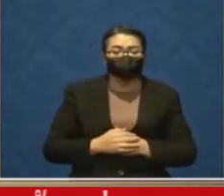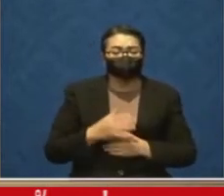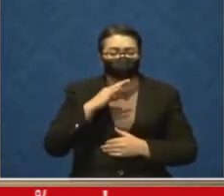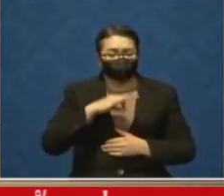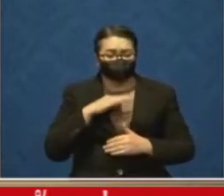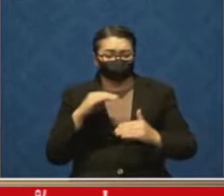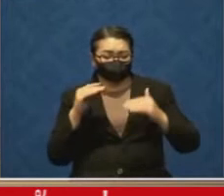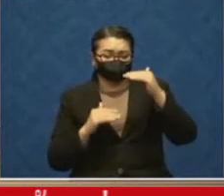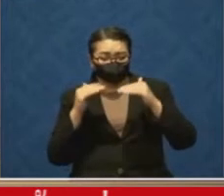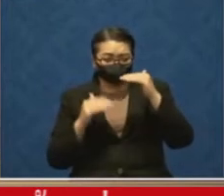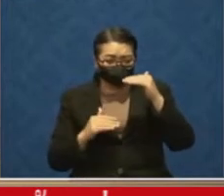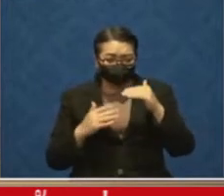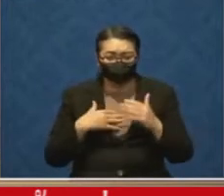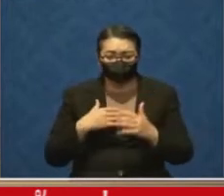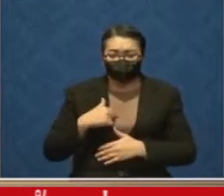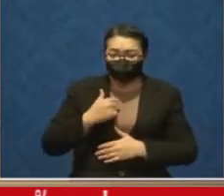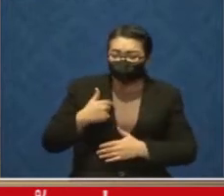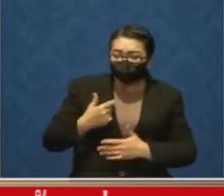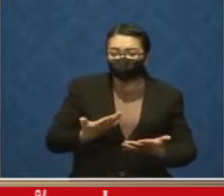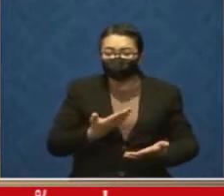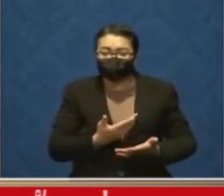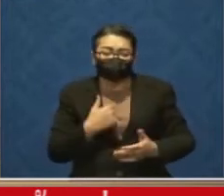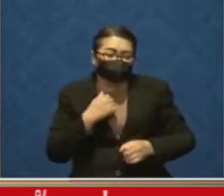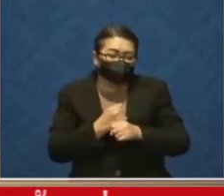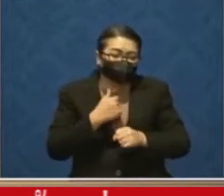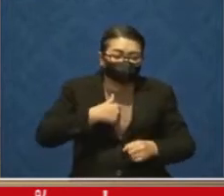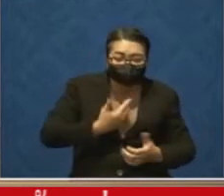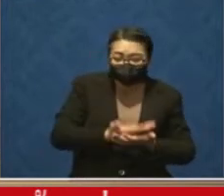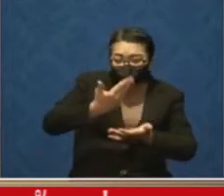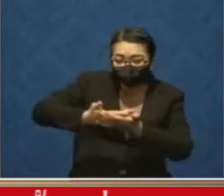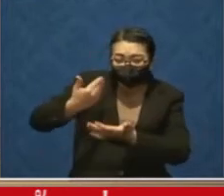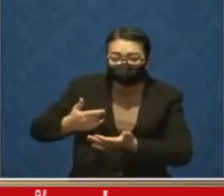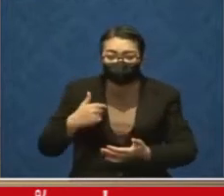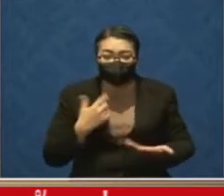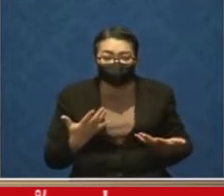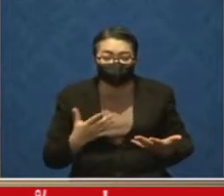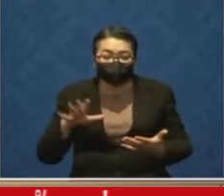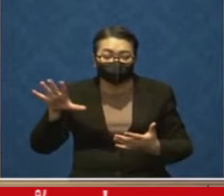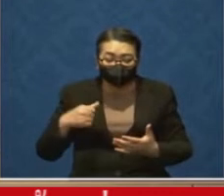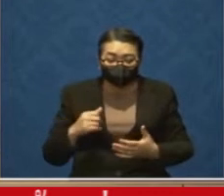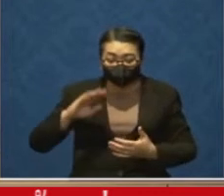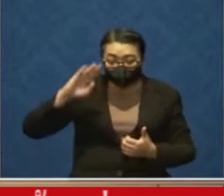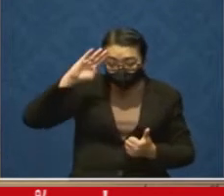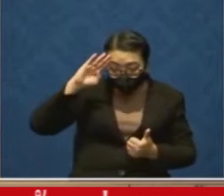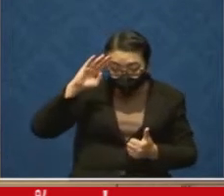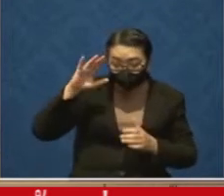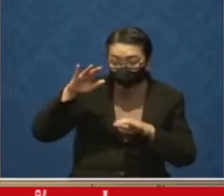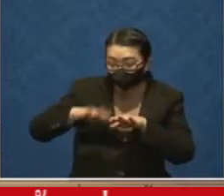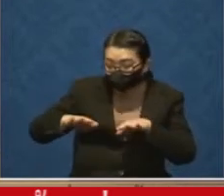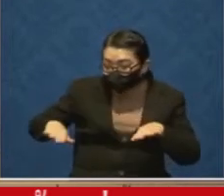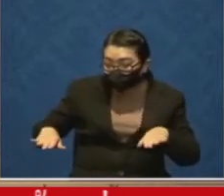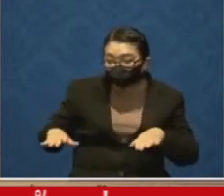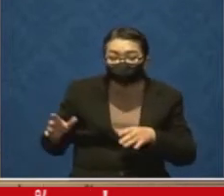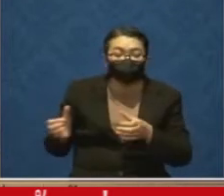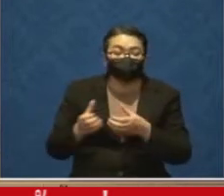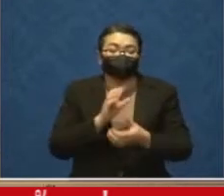วกที่เป็เหลือบ เป็นผู้ยิงใหญ่ เป็เจ้าพ่อที่อยู่ในวงการพลังงานก็มัดจะเอาพวกขุนทหารทั้งหลาย